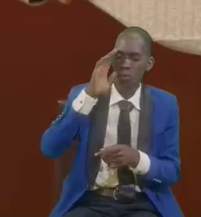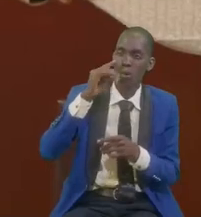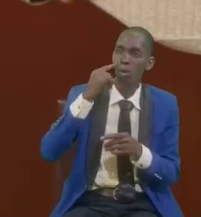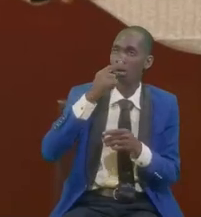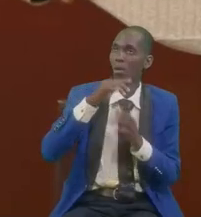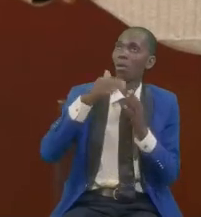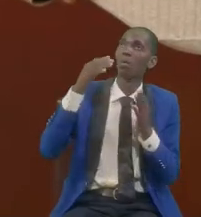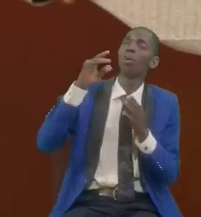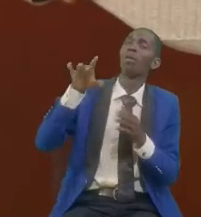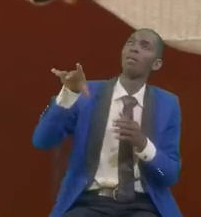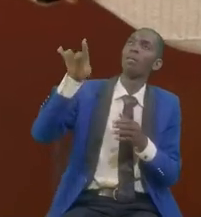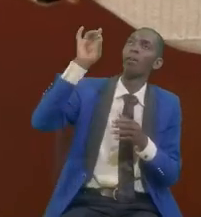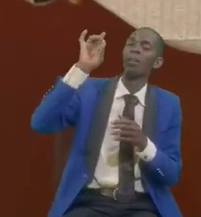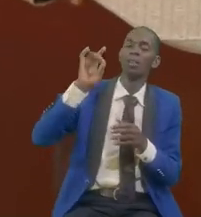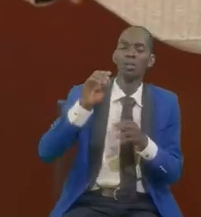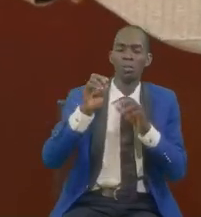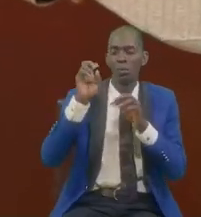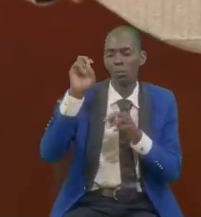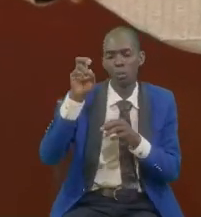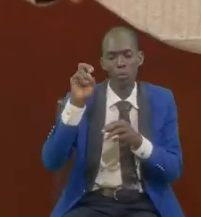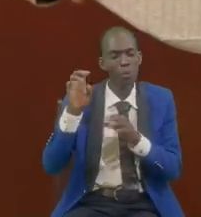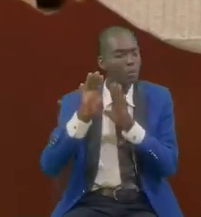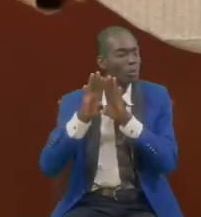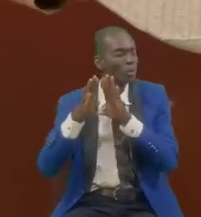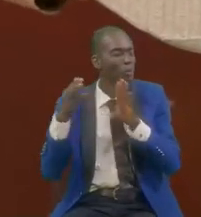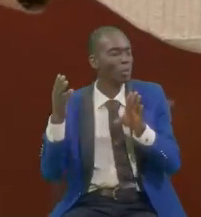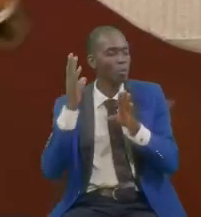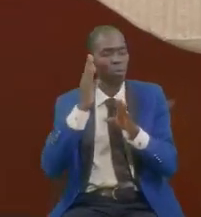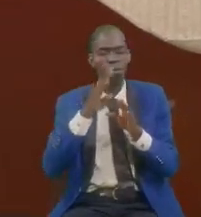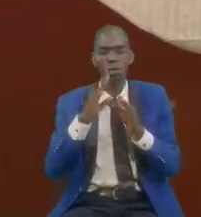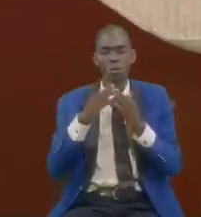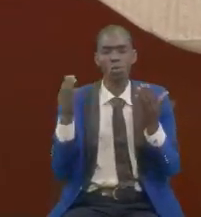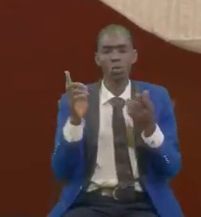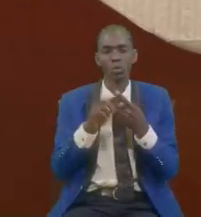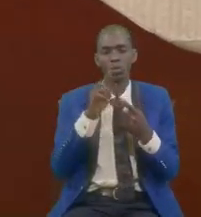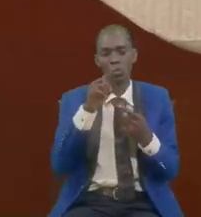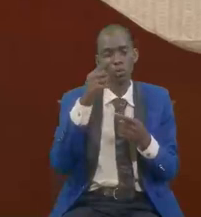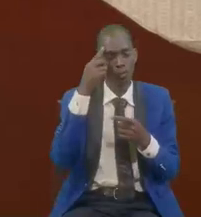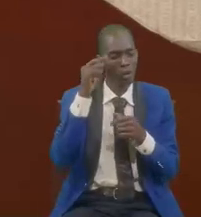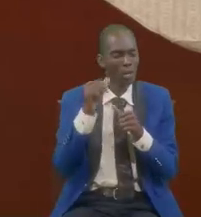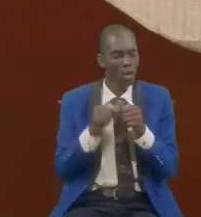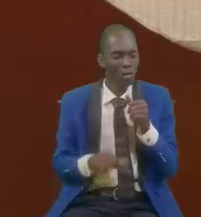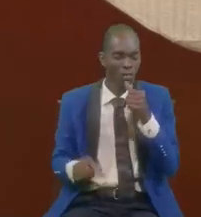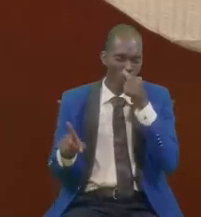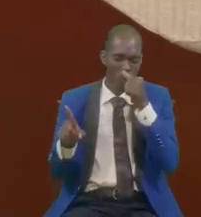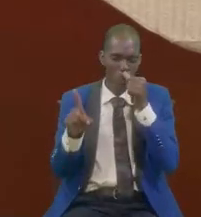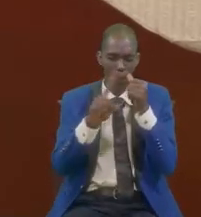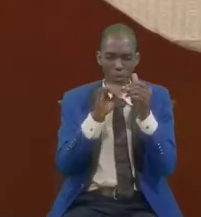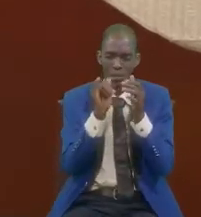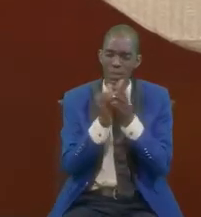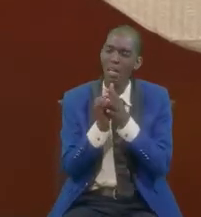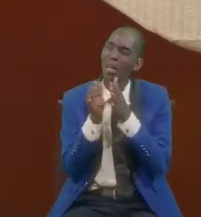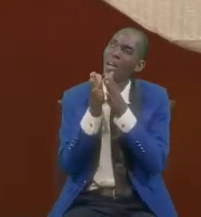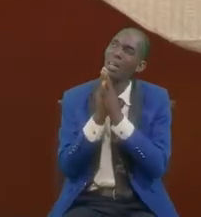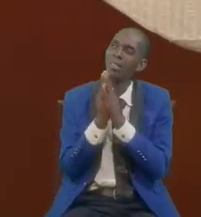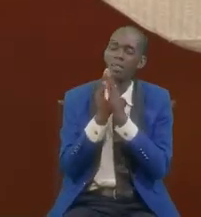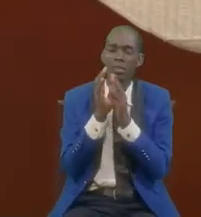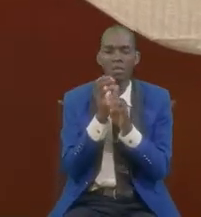trouverez. Frappez et la porte vous sera ouverte. Car quiconque demande,